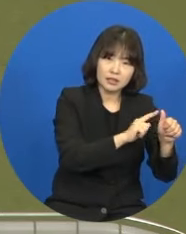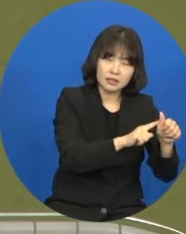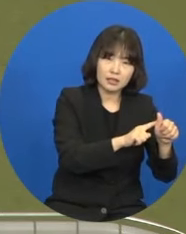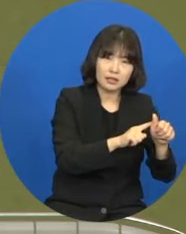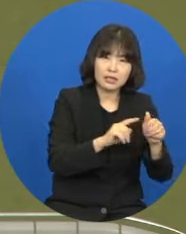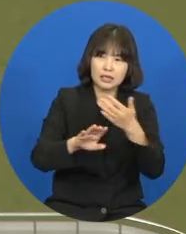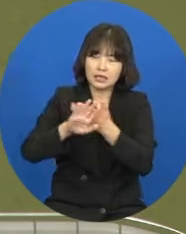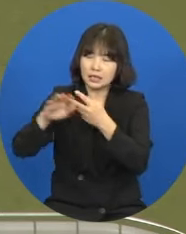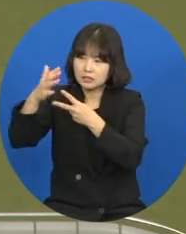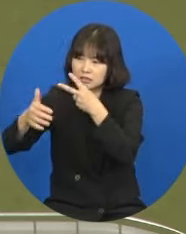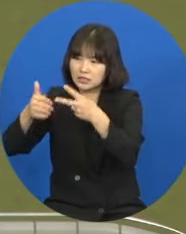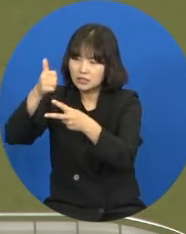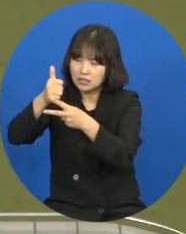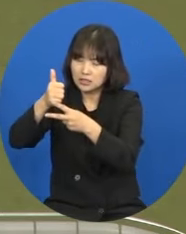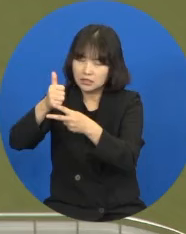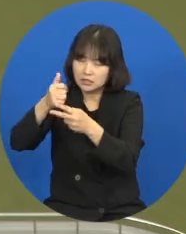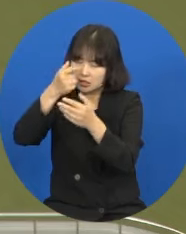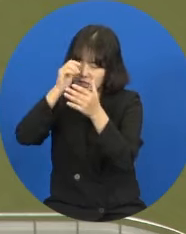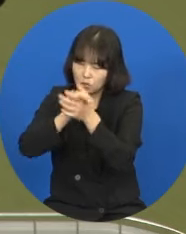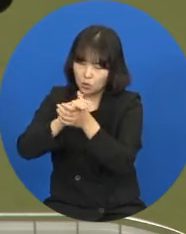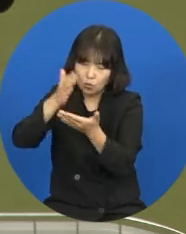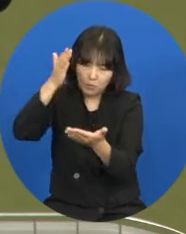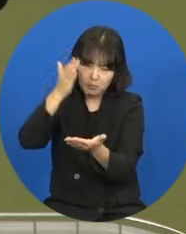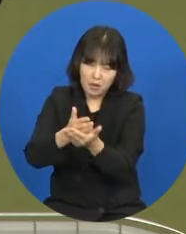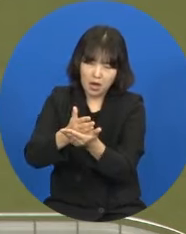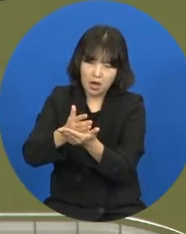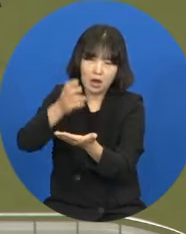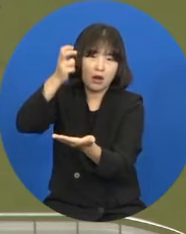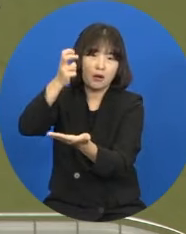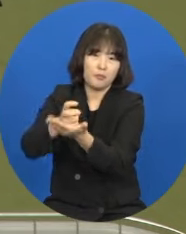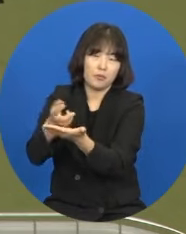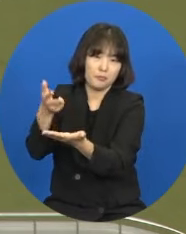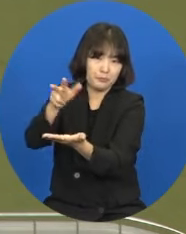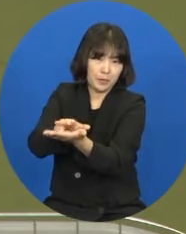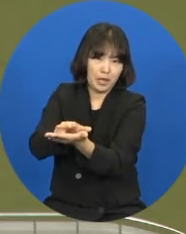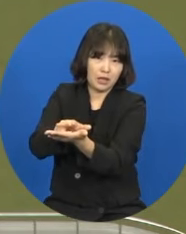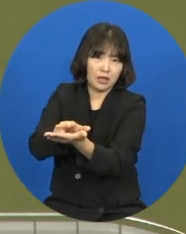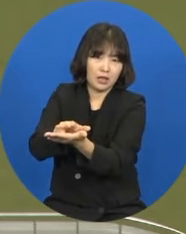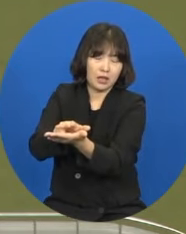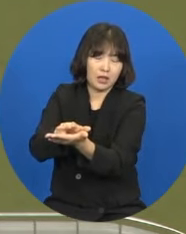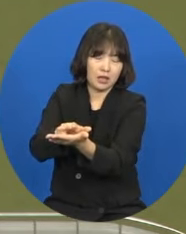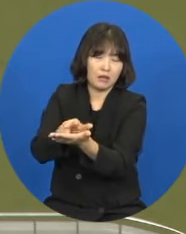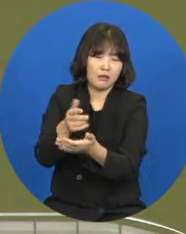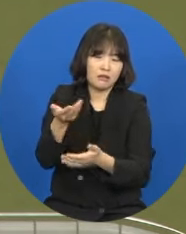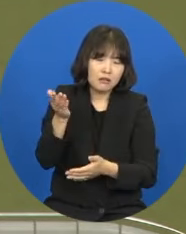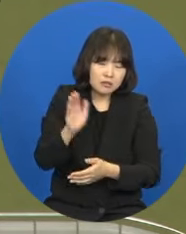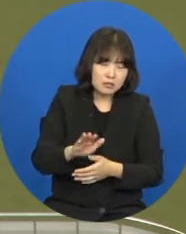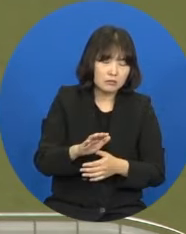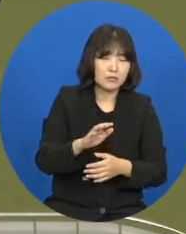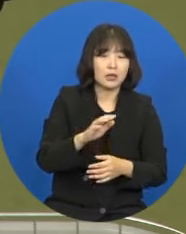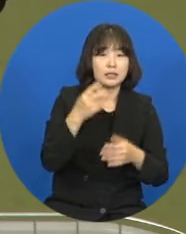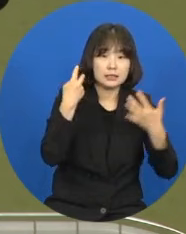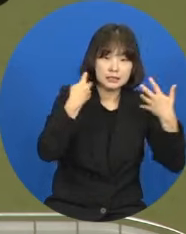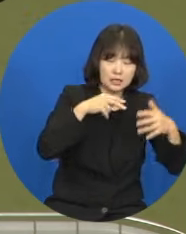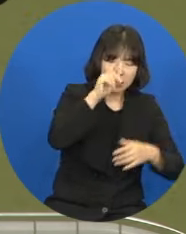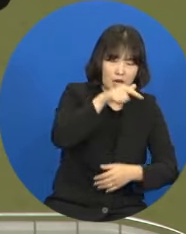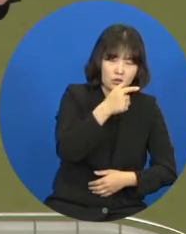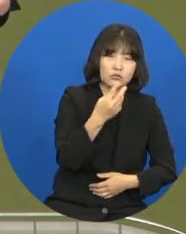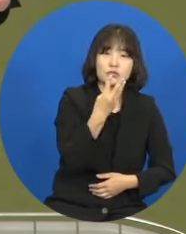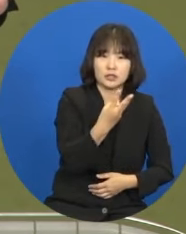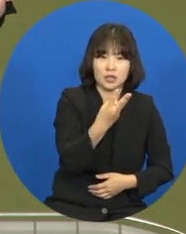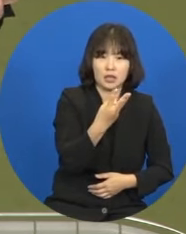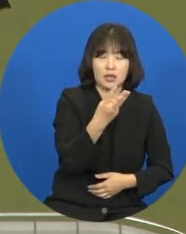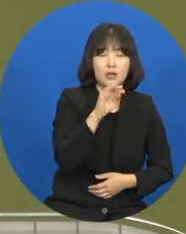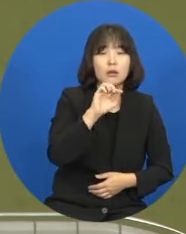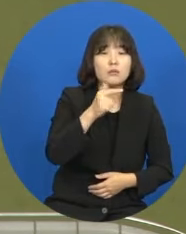법령 법이 재정리 있어요 왕의 측이 그러나 다니엘은 그래도 에 세 번 하나님께